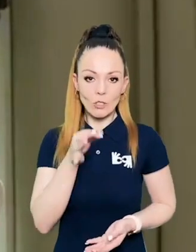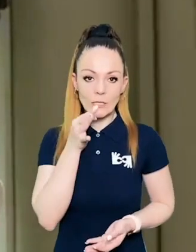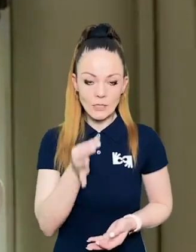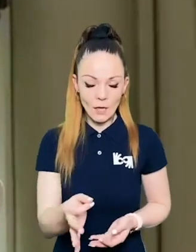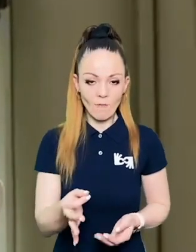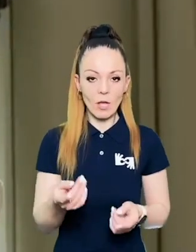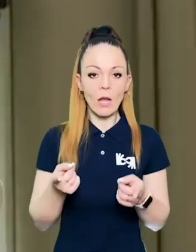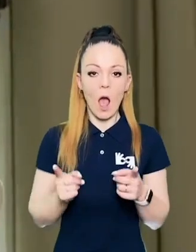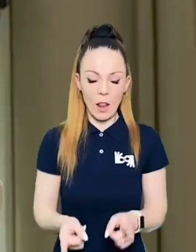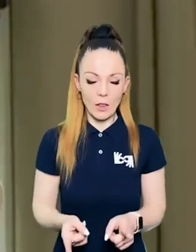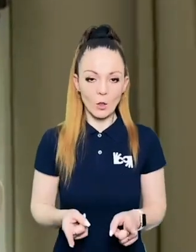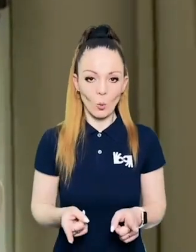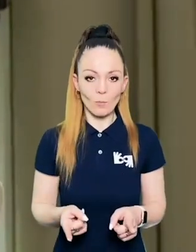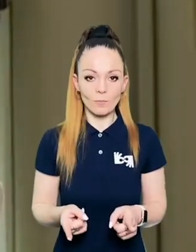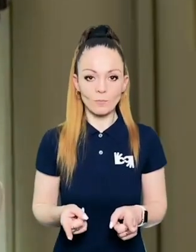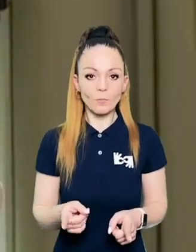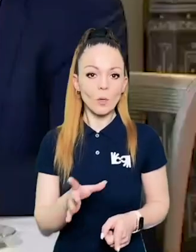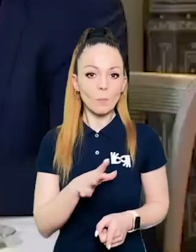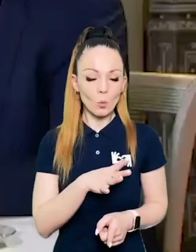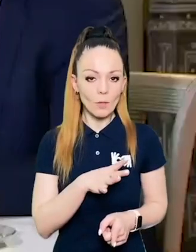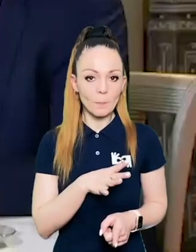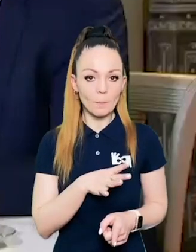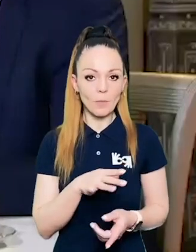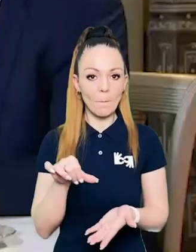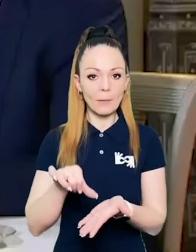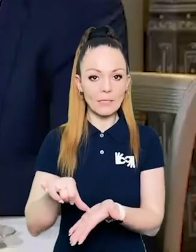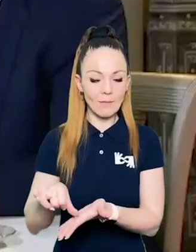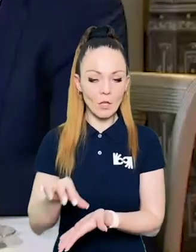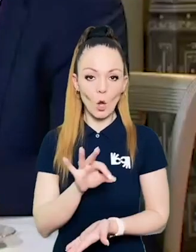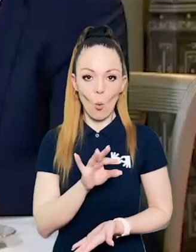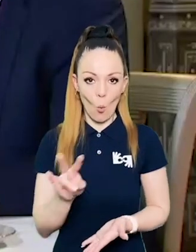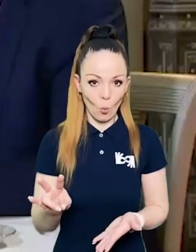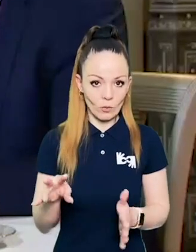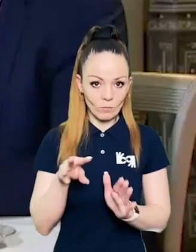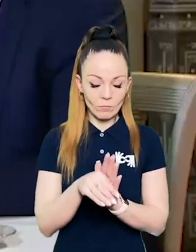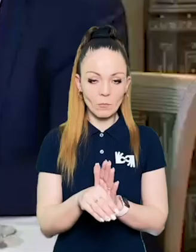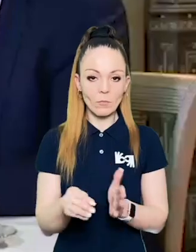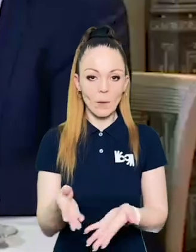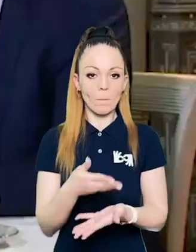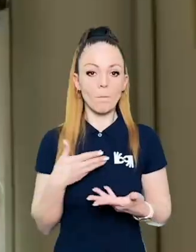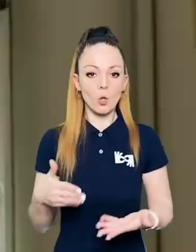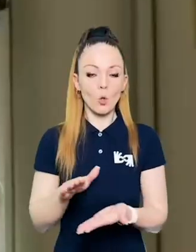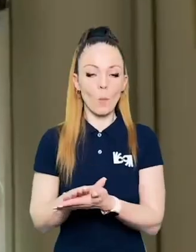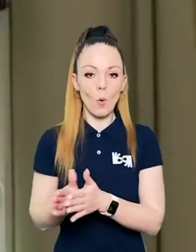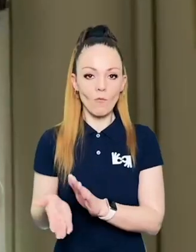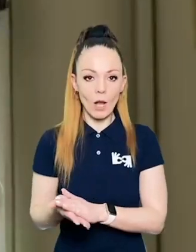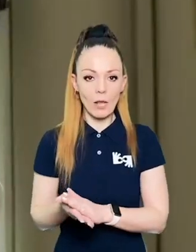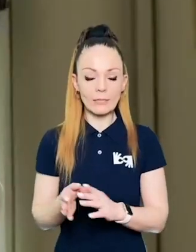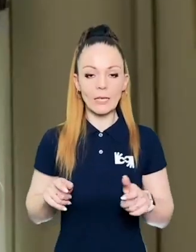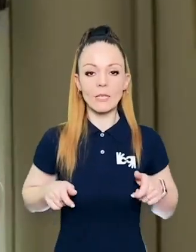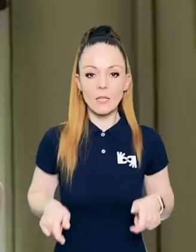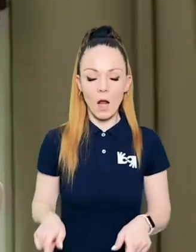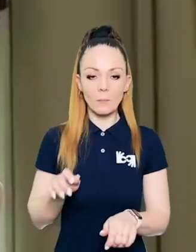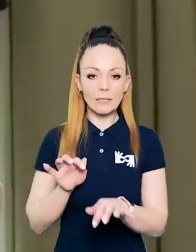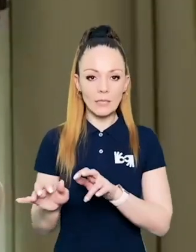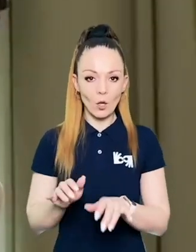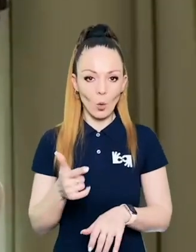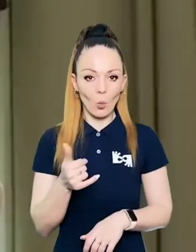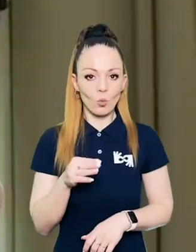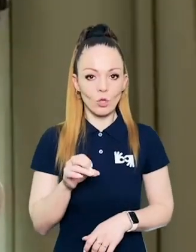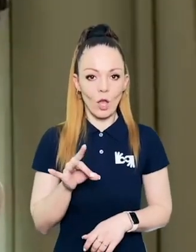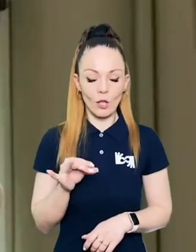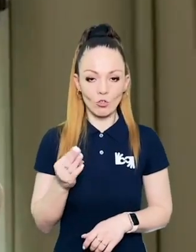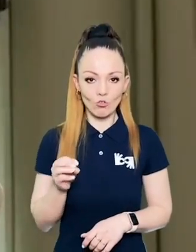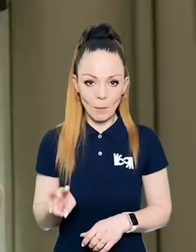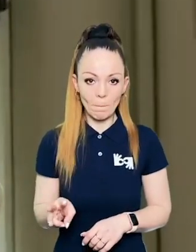про які я сказав, реально були представники ООН. Ми домовлялися з генеральним